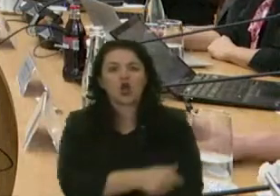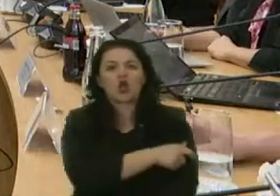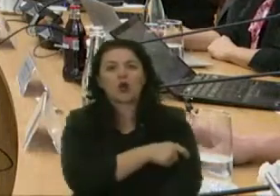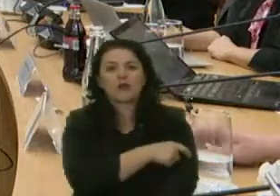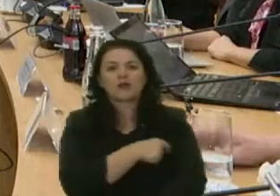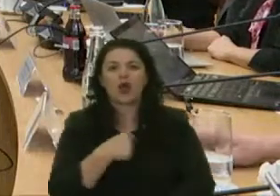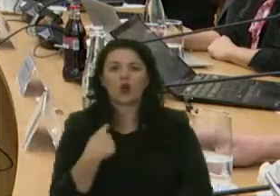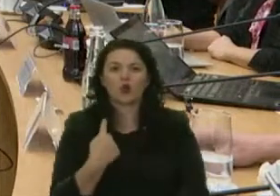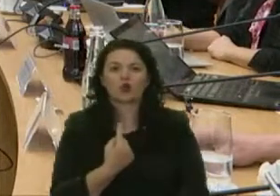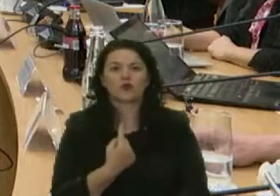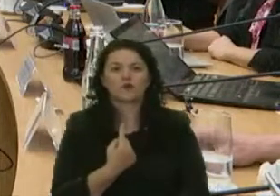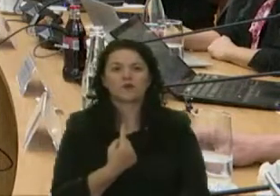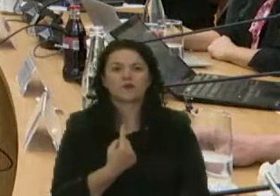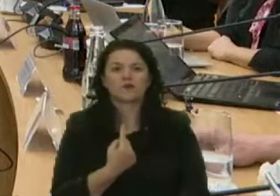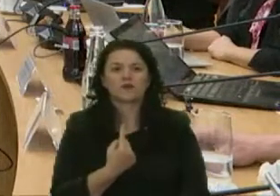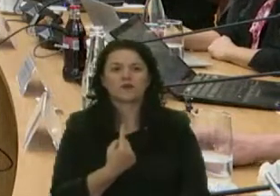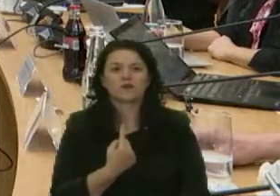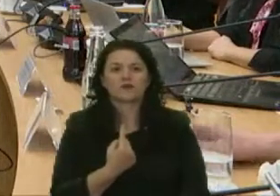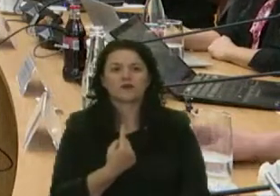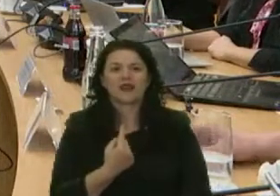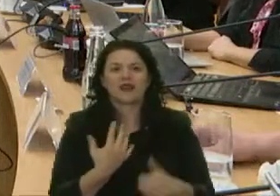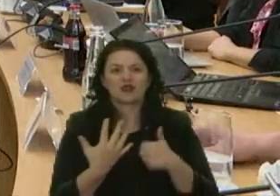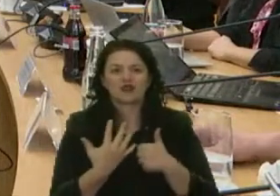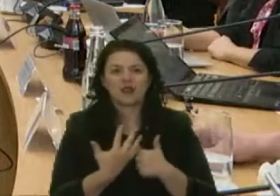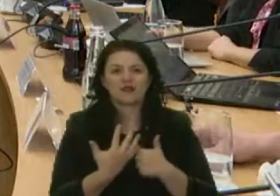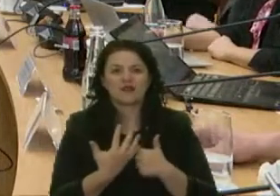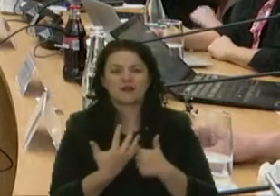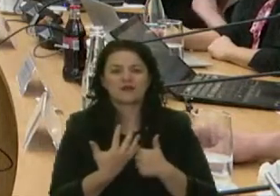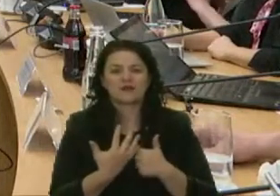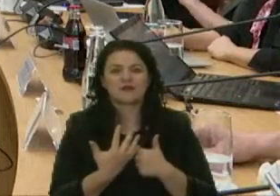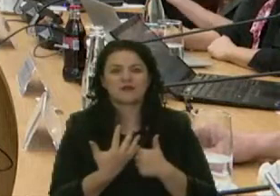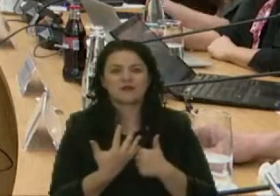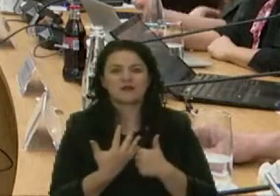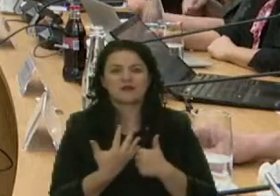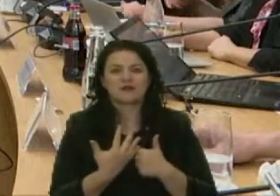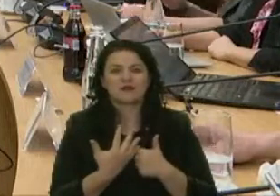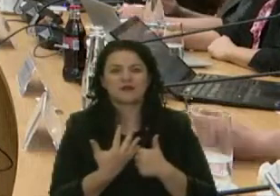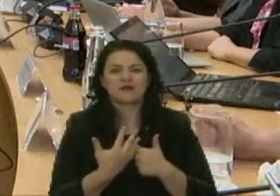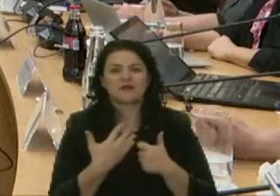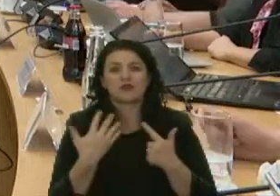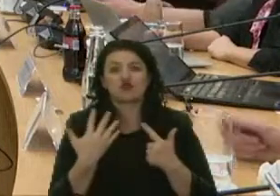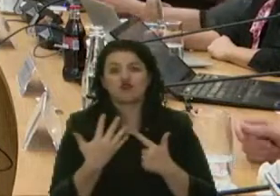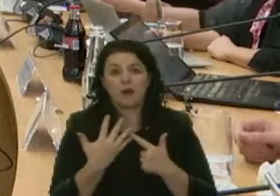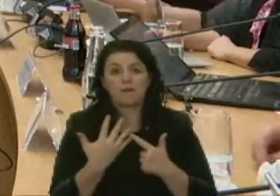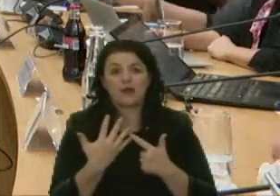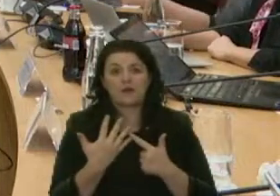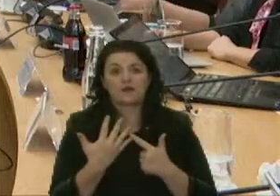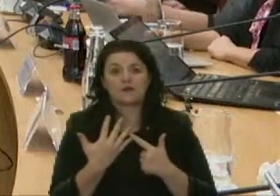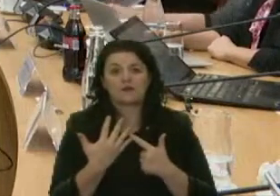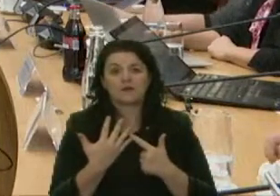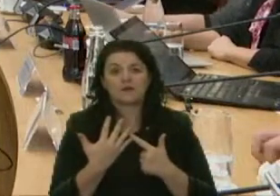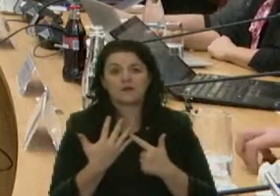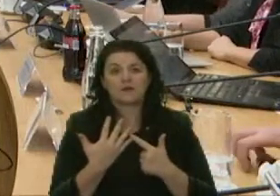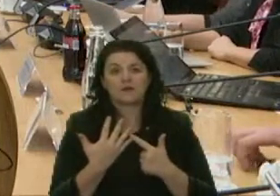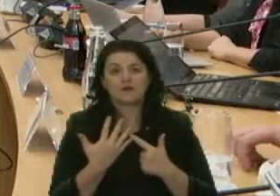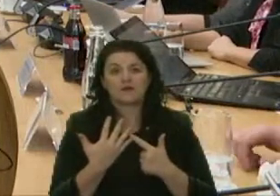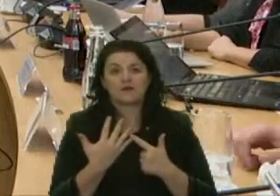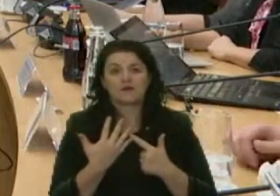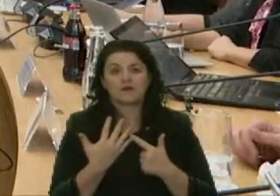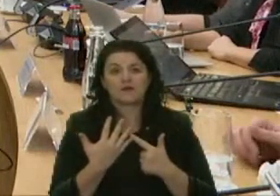Comisia de buget Avis favorabil Comisia 6e Comisia șe aviz favorabil Comisia 7 Comisia ș aviz